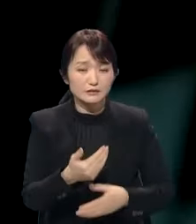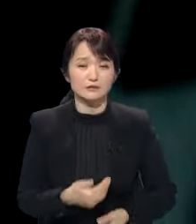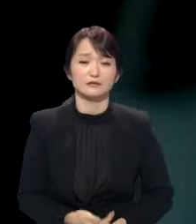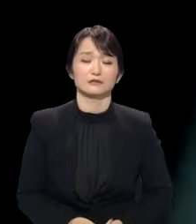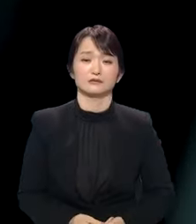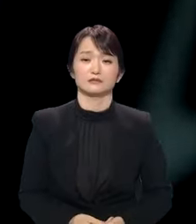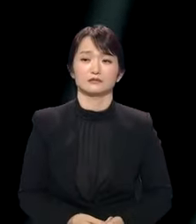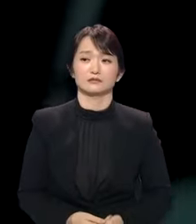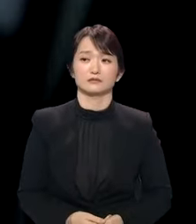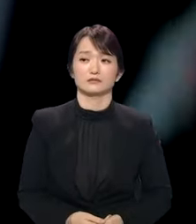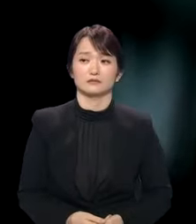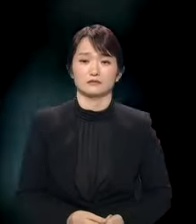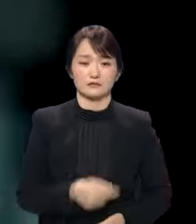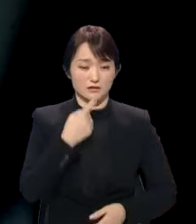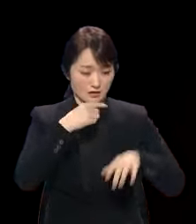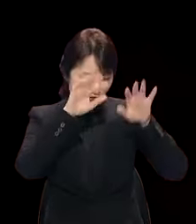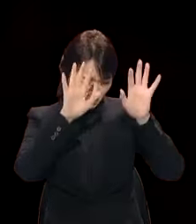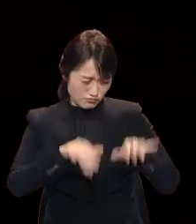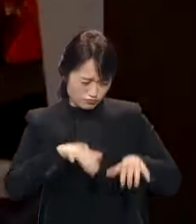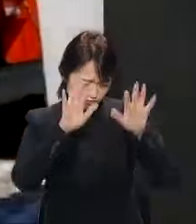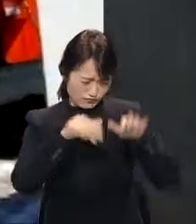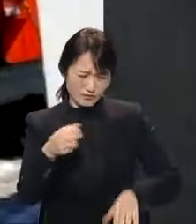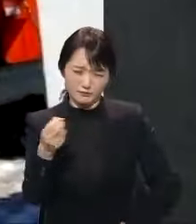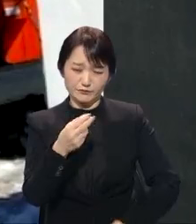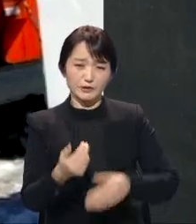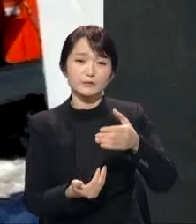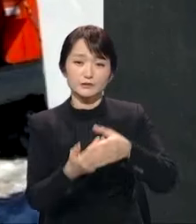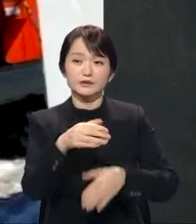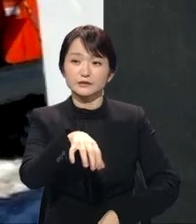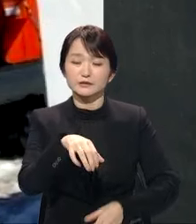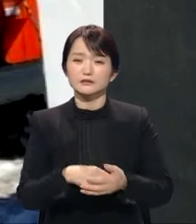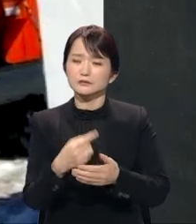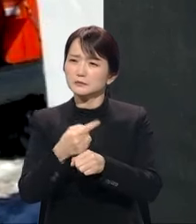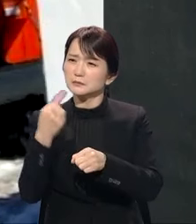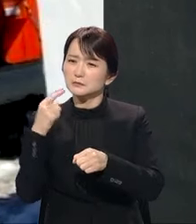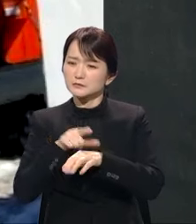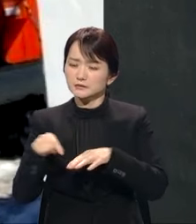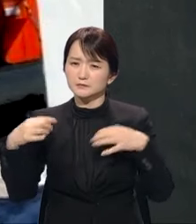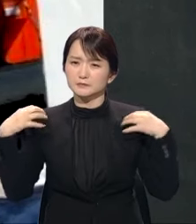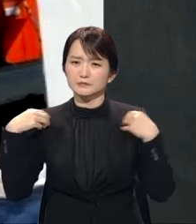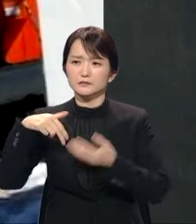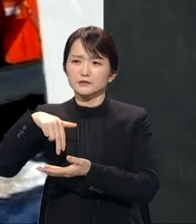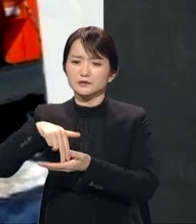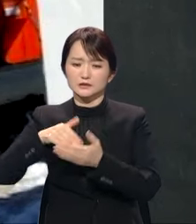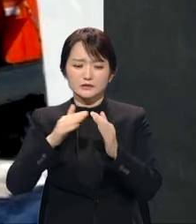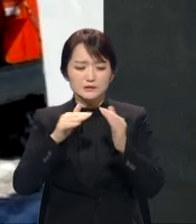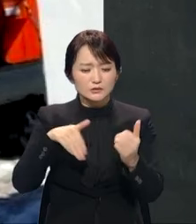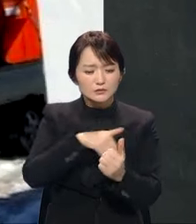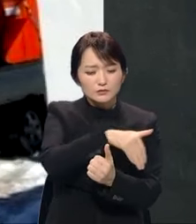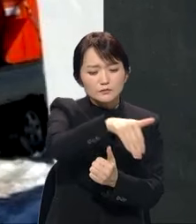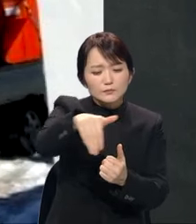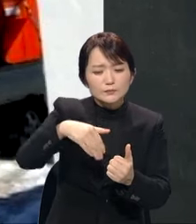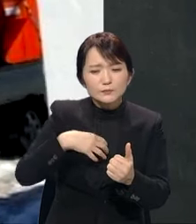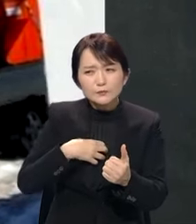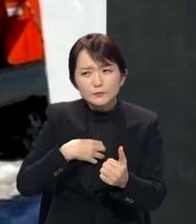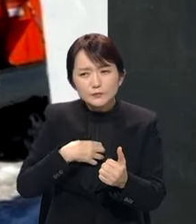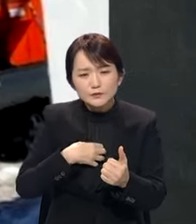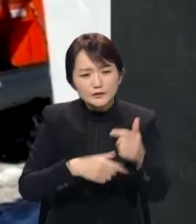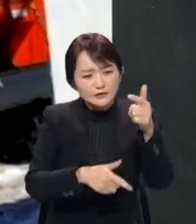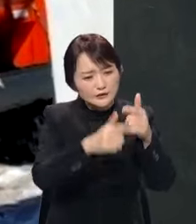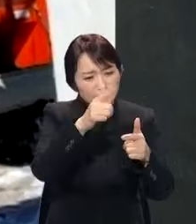상황입니다. 저기가 폭설 피해가 굉장히 빈번했던 동네라서요. 지난해 이 지자체 차원에서 집 주변에 있는 좀 위험한 어떤